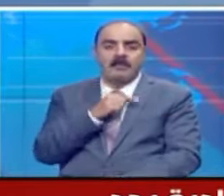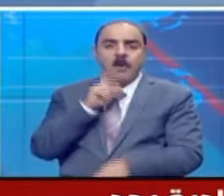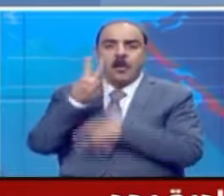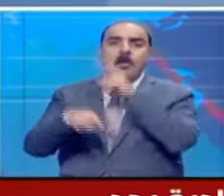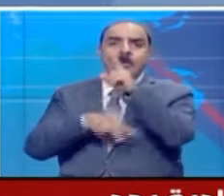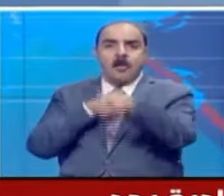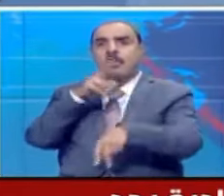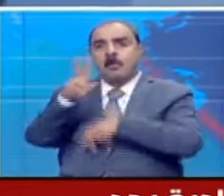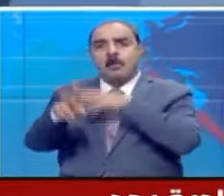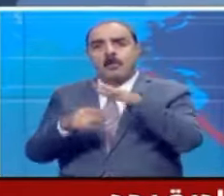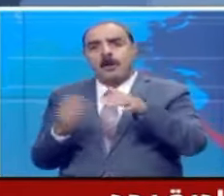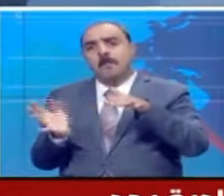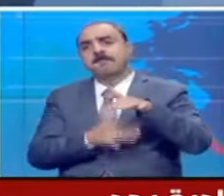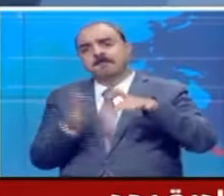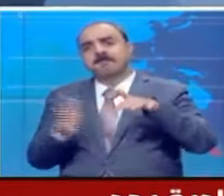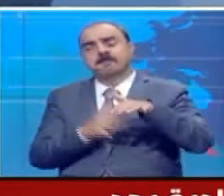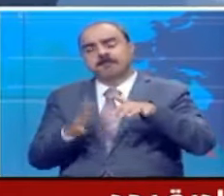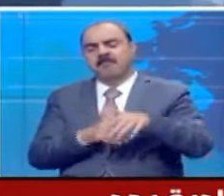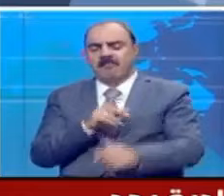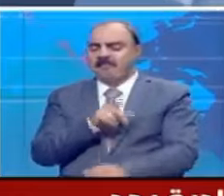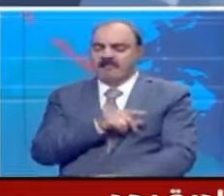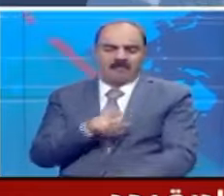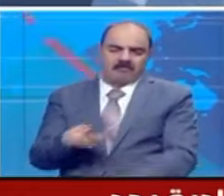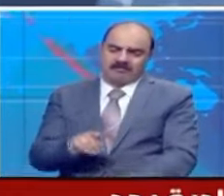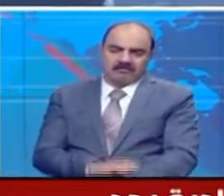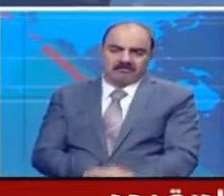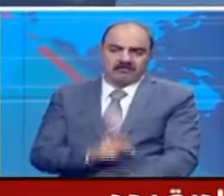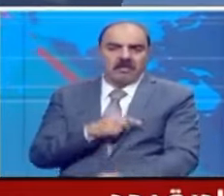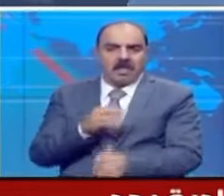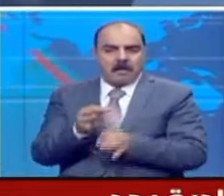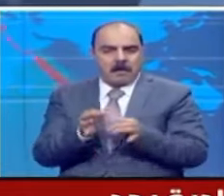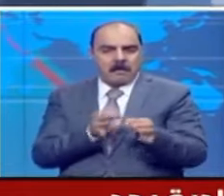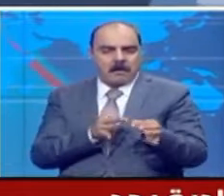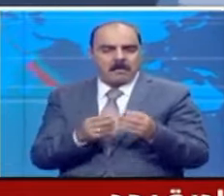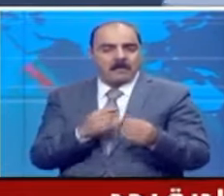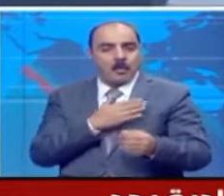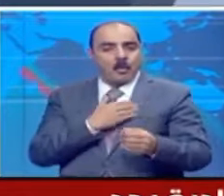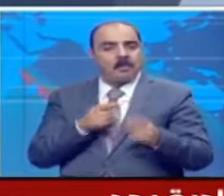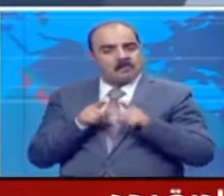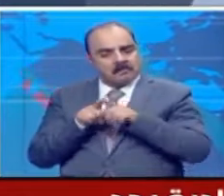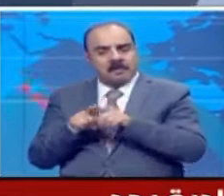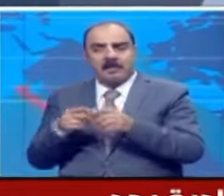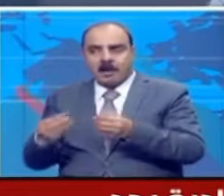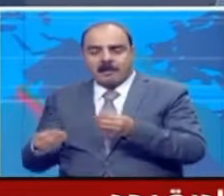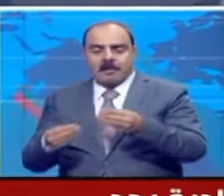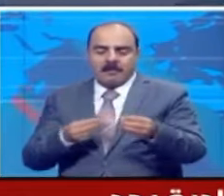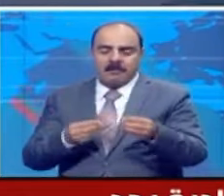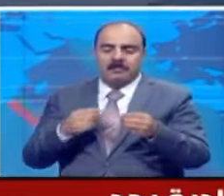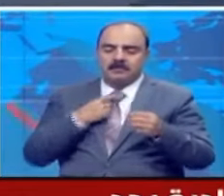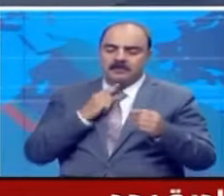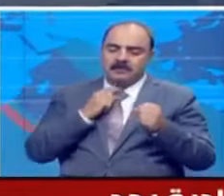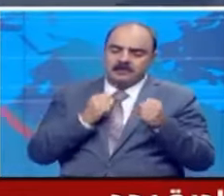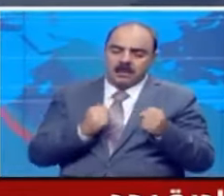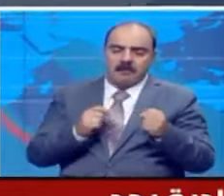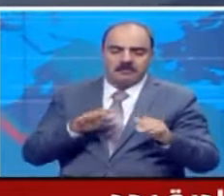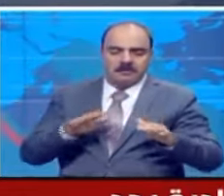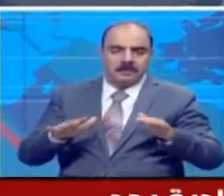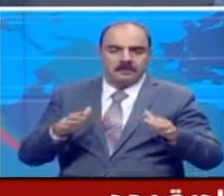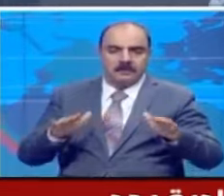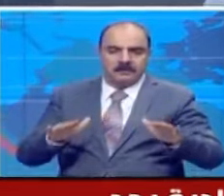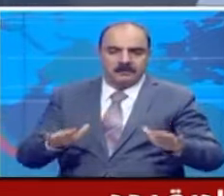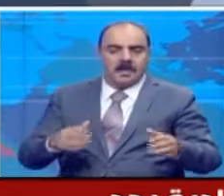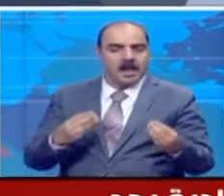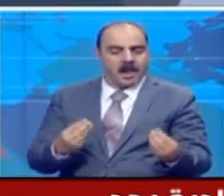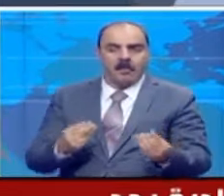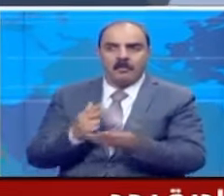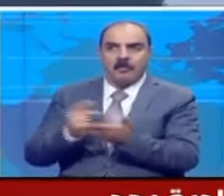ومع هذه الحزمه من الاجراءات مع الضبط للاسواق من جانب الحكومه ان شاء الله باذن الله نعبر هذه المرحله بشكل اكثر